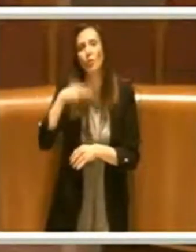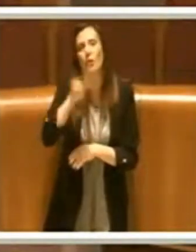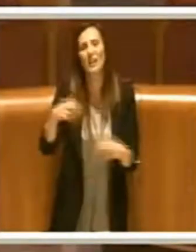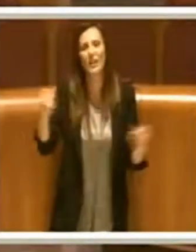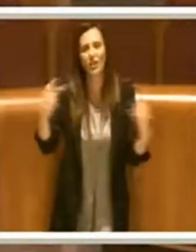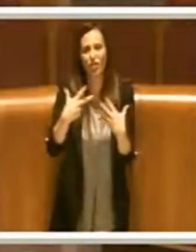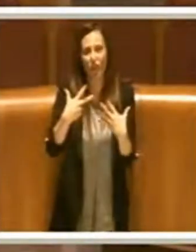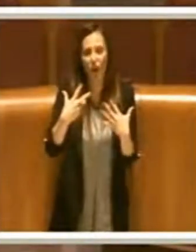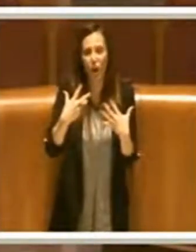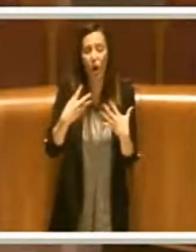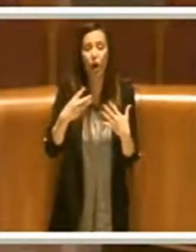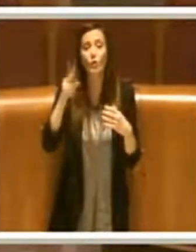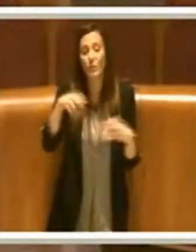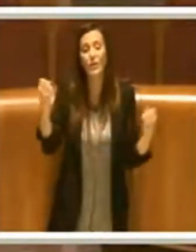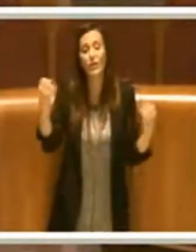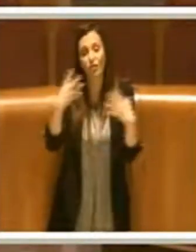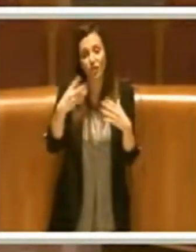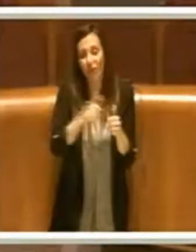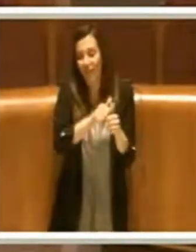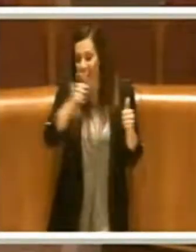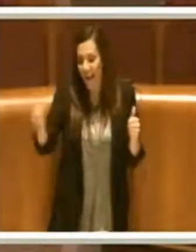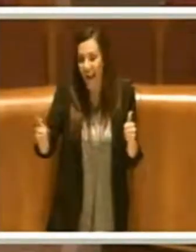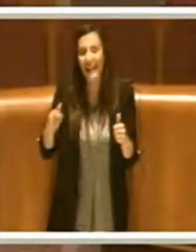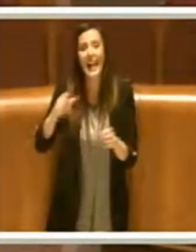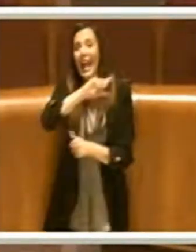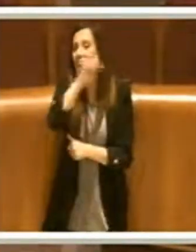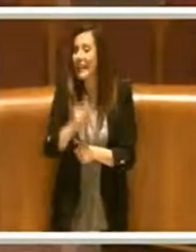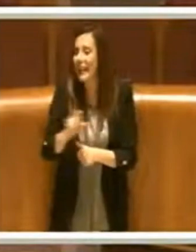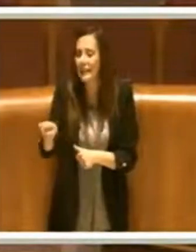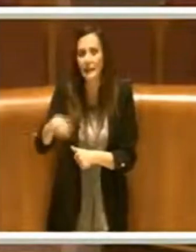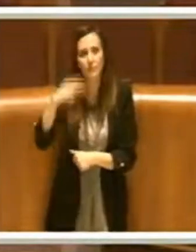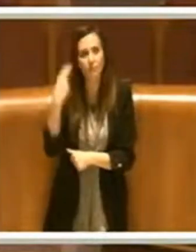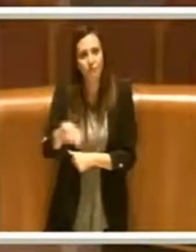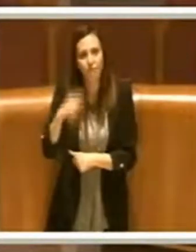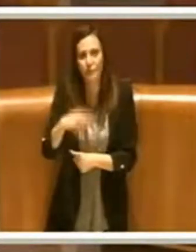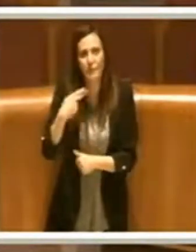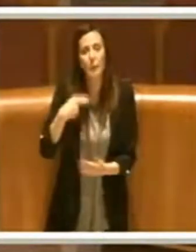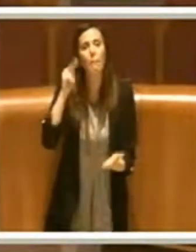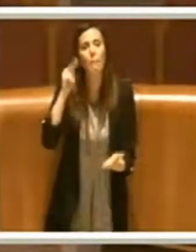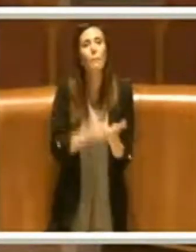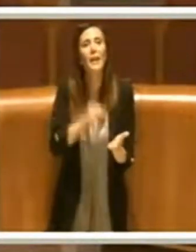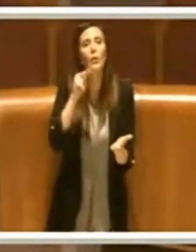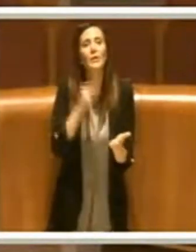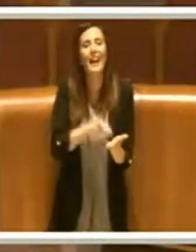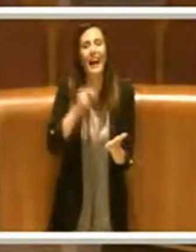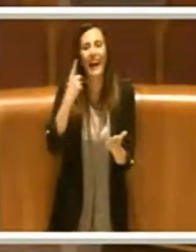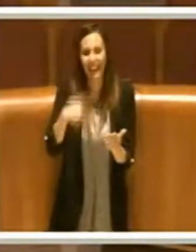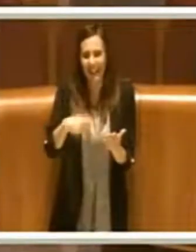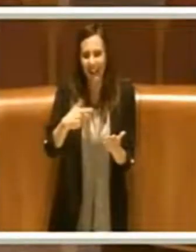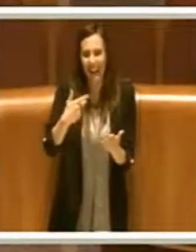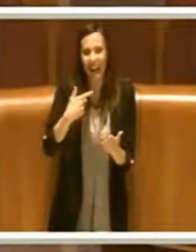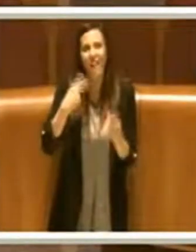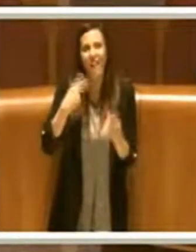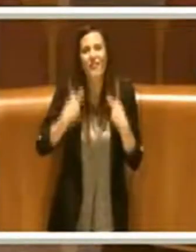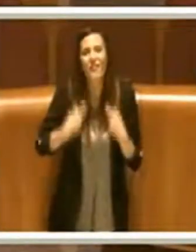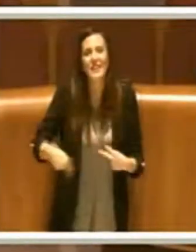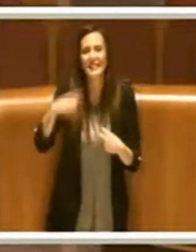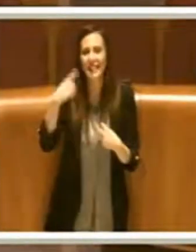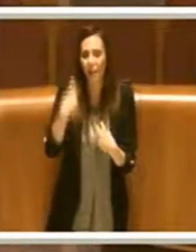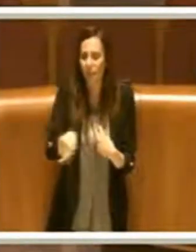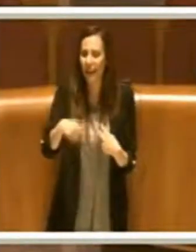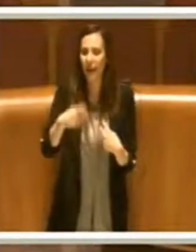40% degli italiani non è riuscito a prenotare neanche una volta una prestazione nel sistema pubblico perché ha trovato le